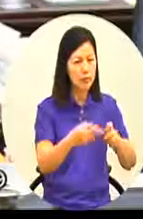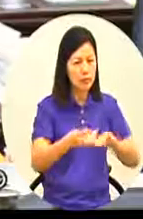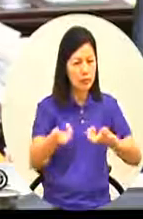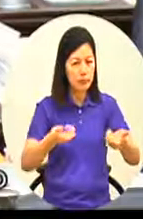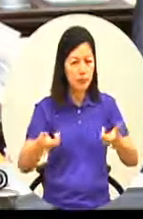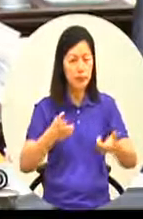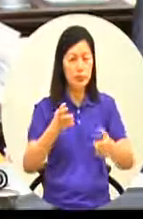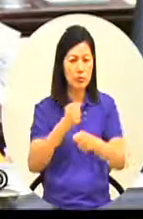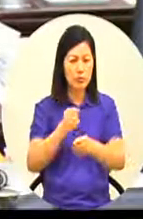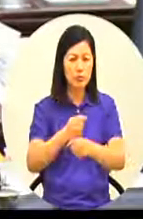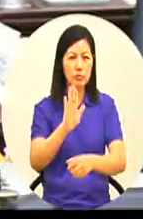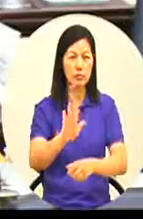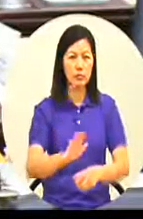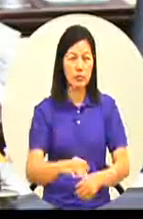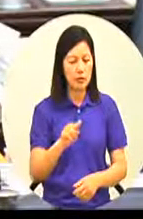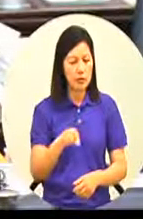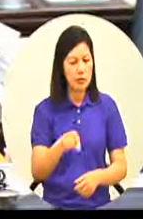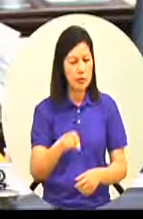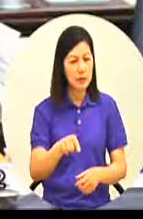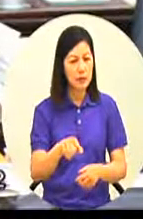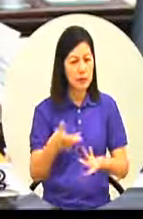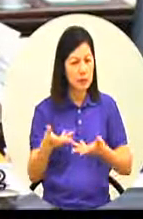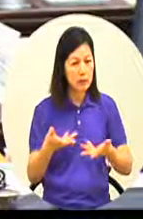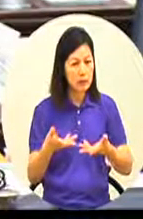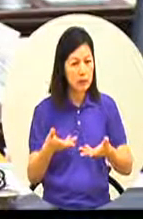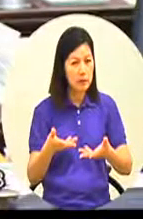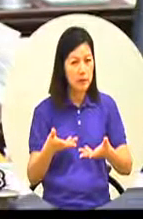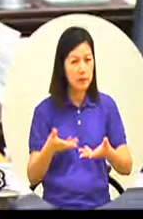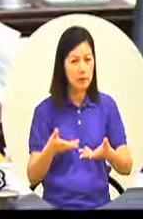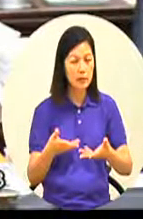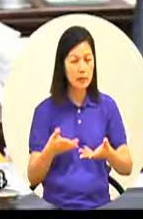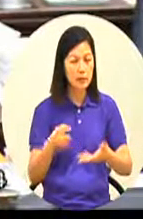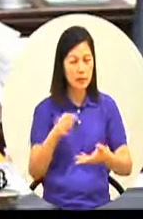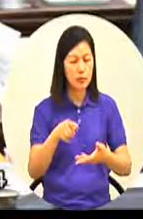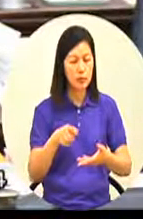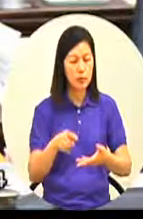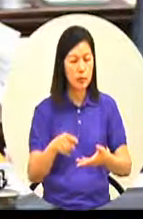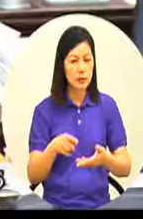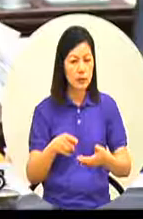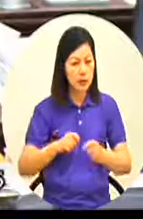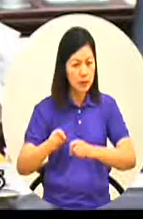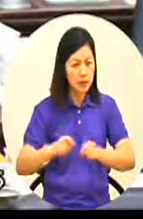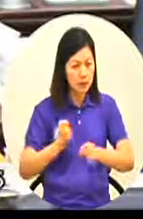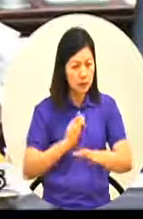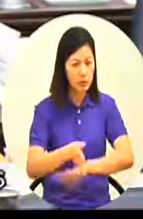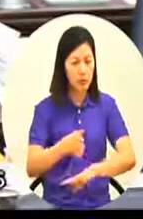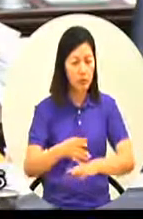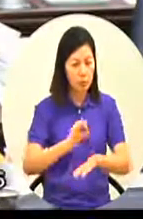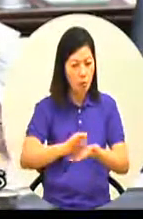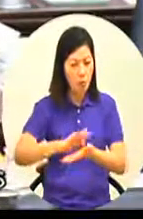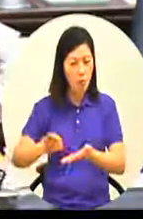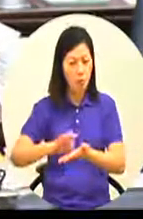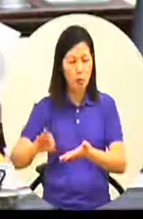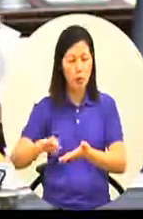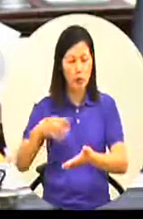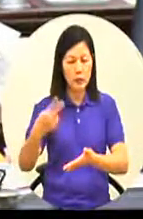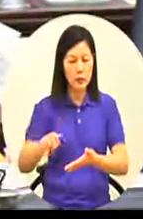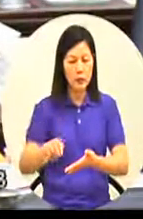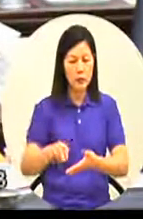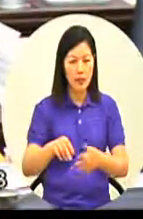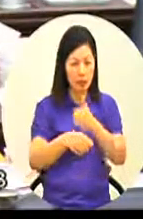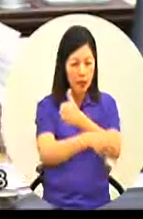些执行，那这个相对的这个议题跟可能通过之后这些案子所要花的经费，可能需要透过各局处来